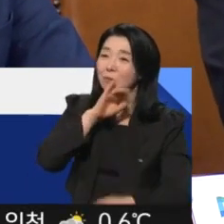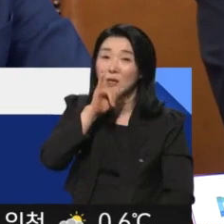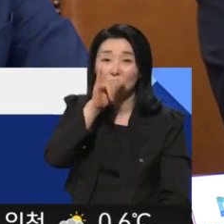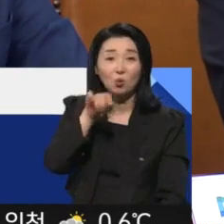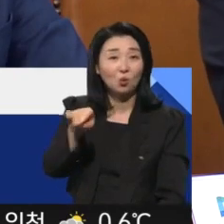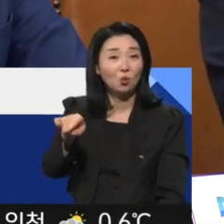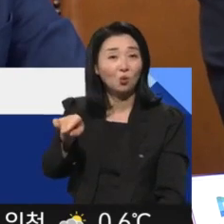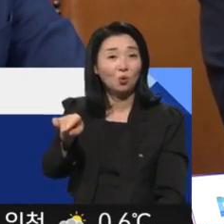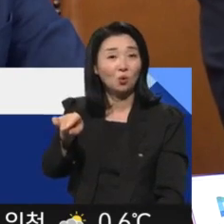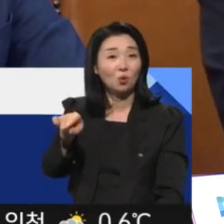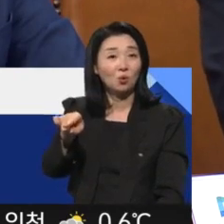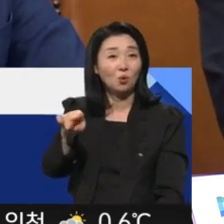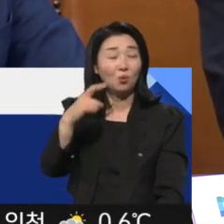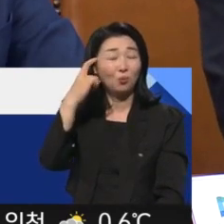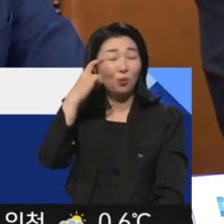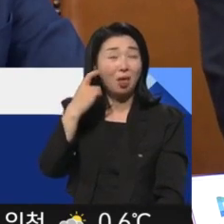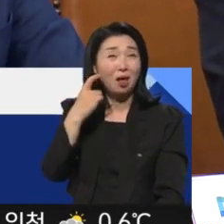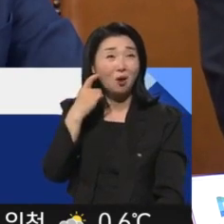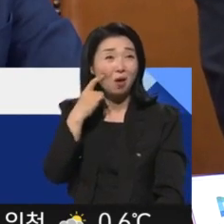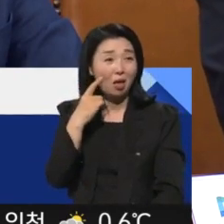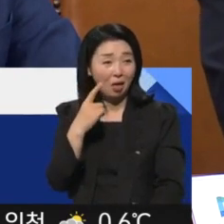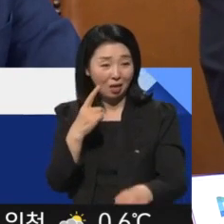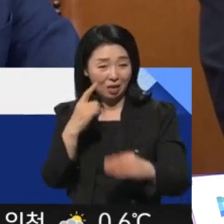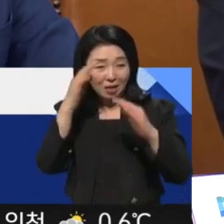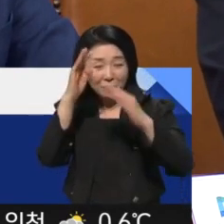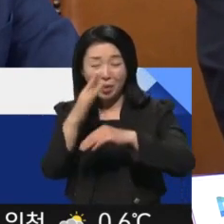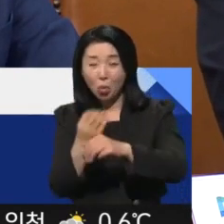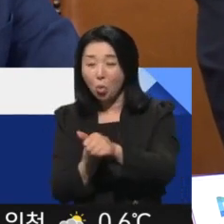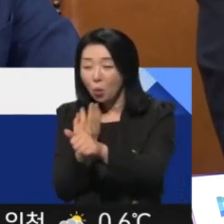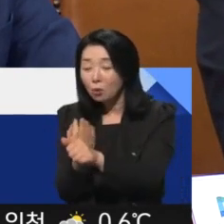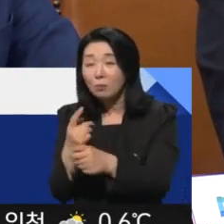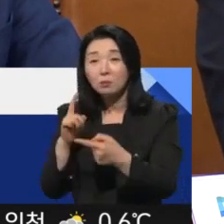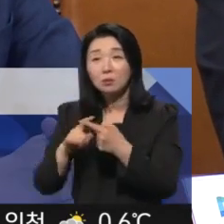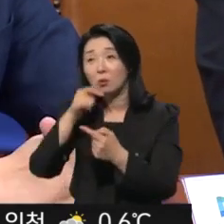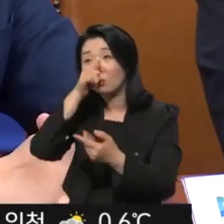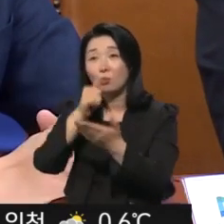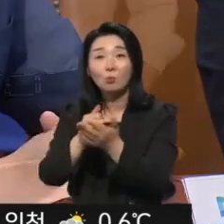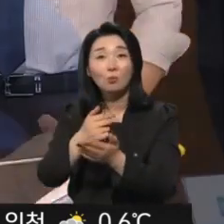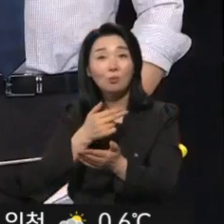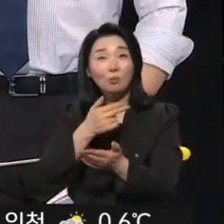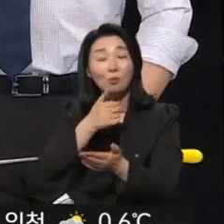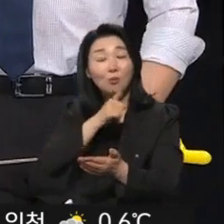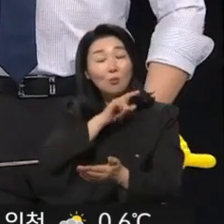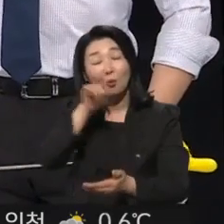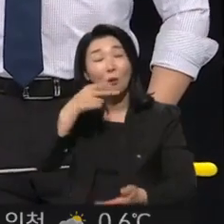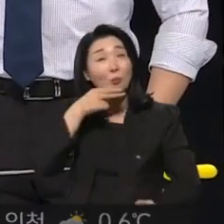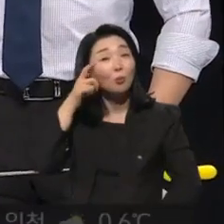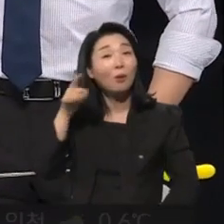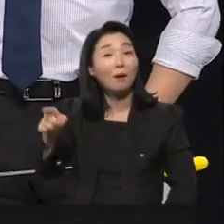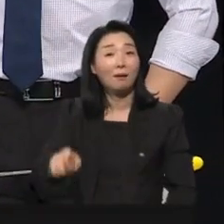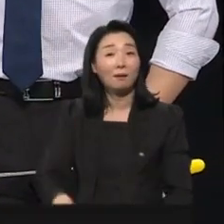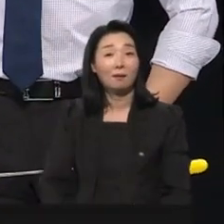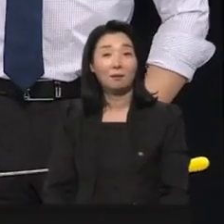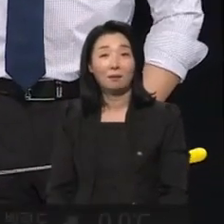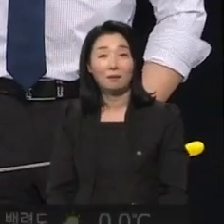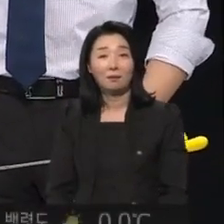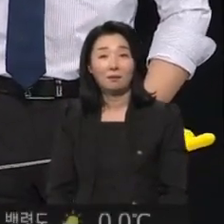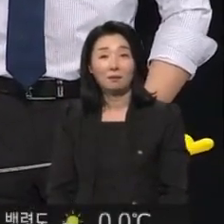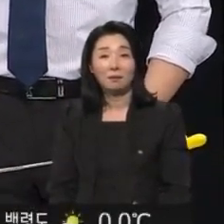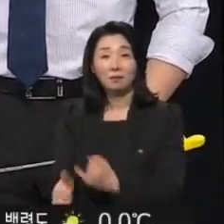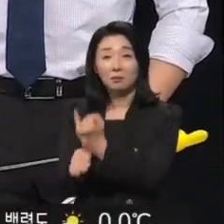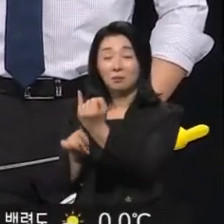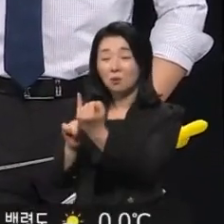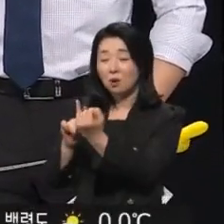왜 허위사실 유포죄로 고발하지 않습니까? 민주당은 오늘 김건희 여사